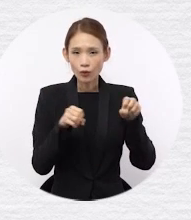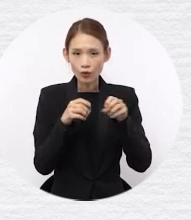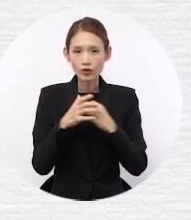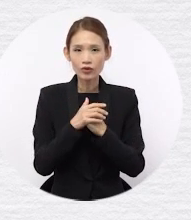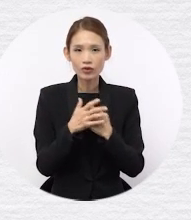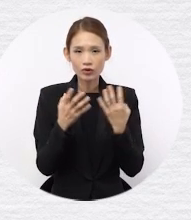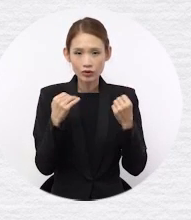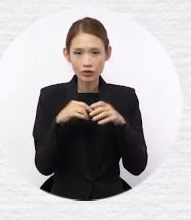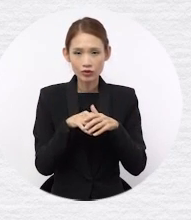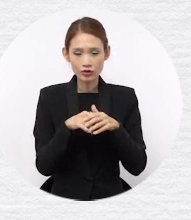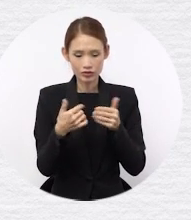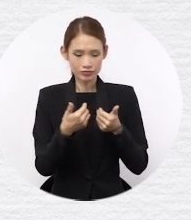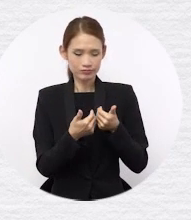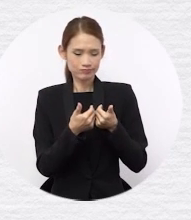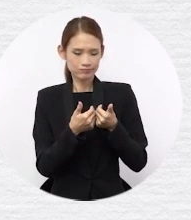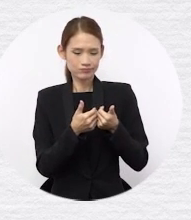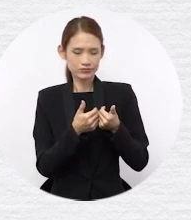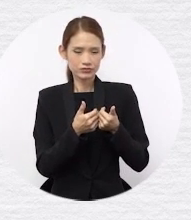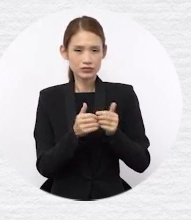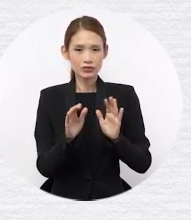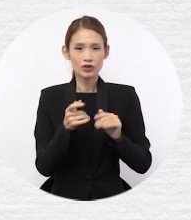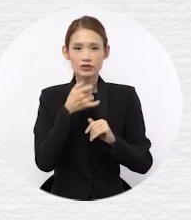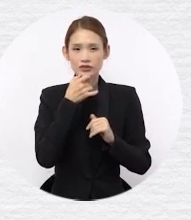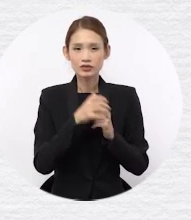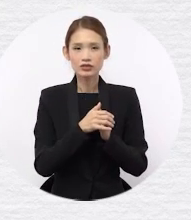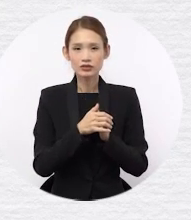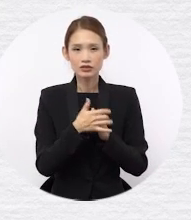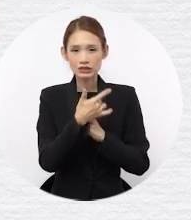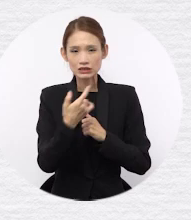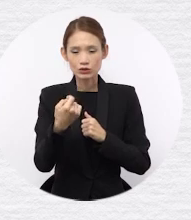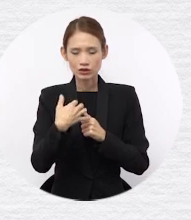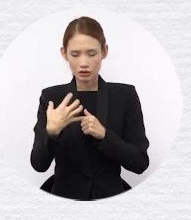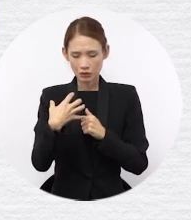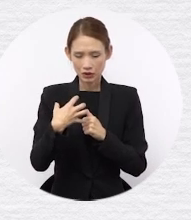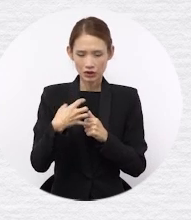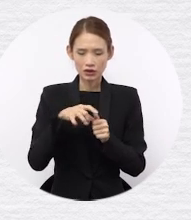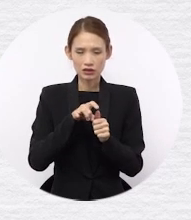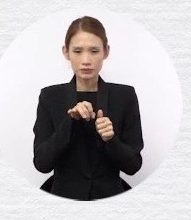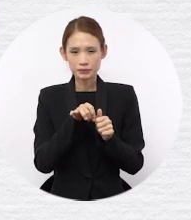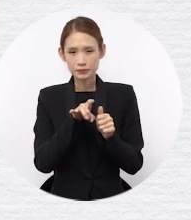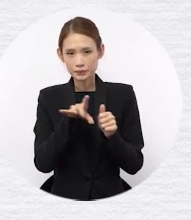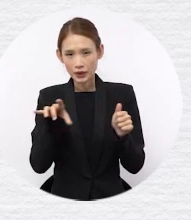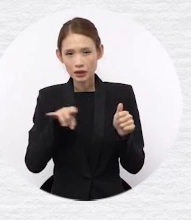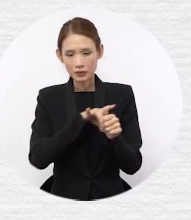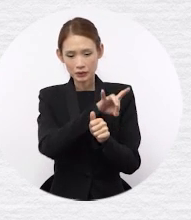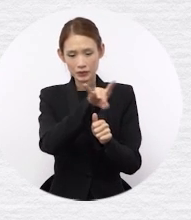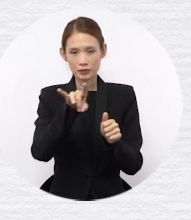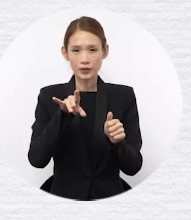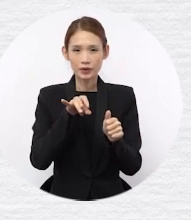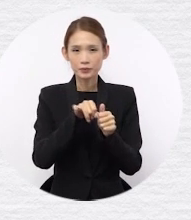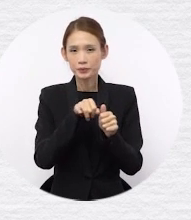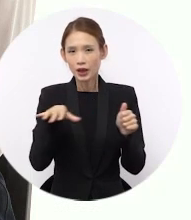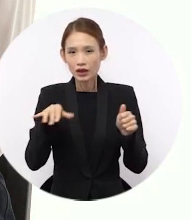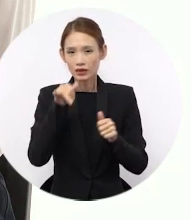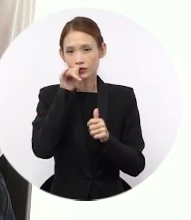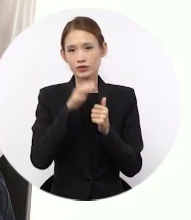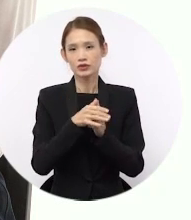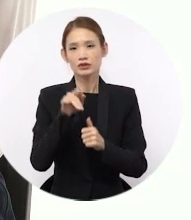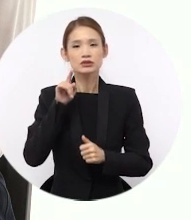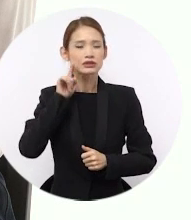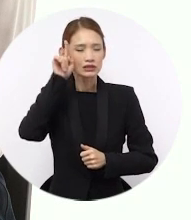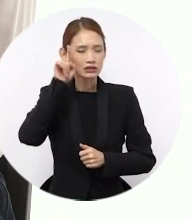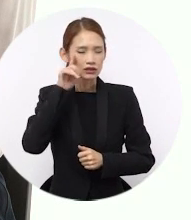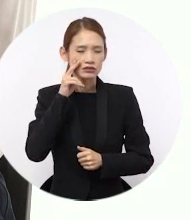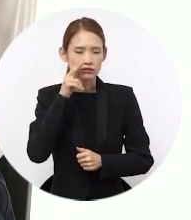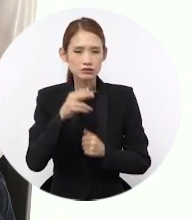저와 멀리들 꺼려했어요. 크고 작은 괴롭힘을 받으며 학교 가는 게 무서워졌어요.